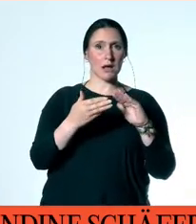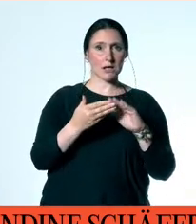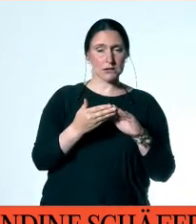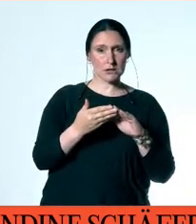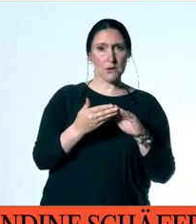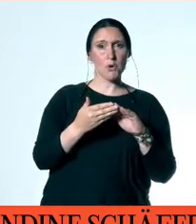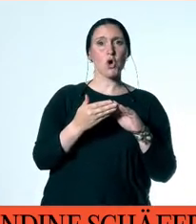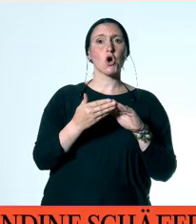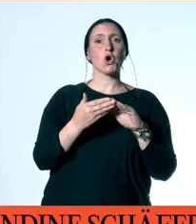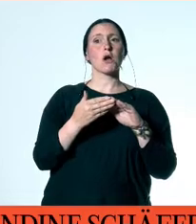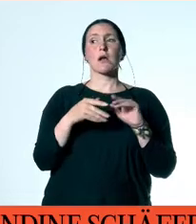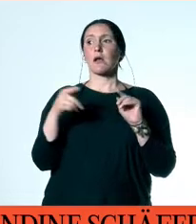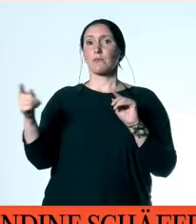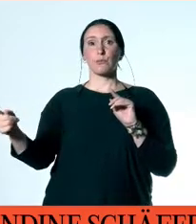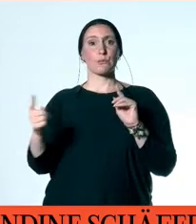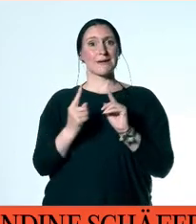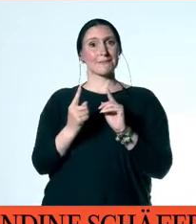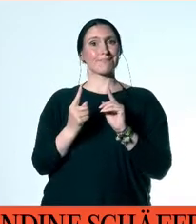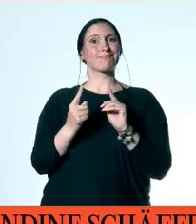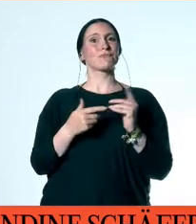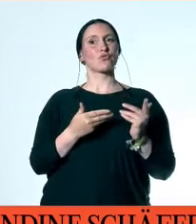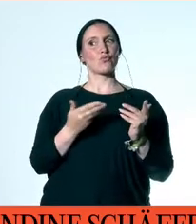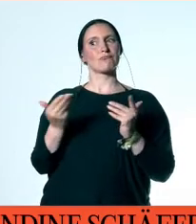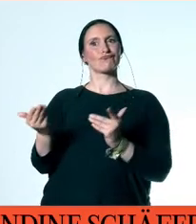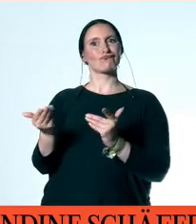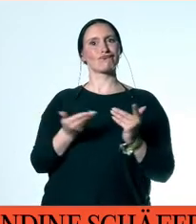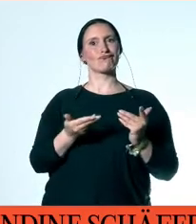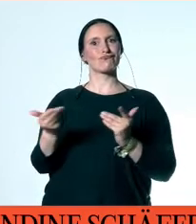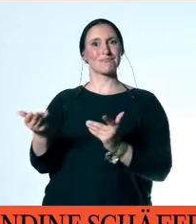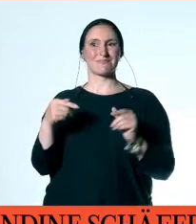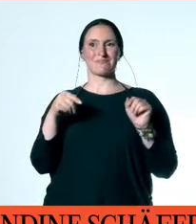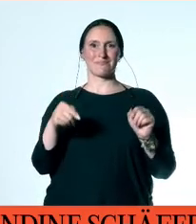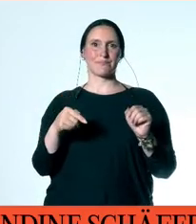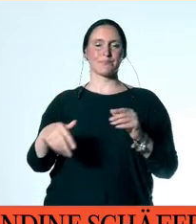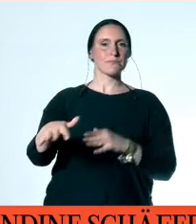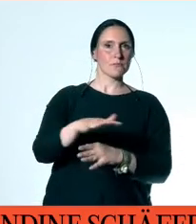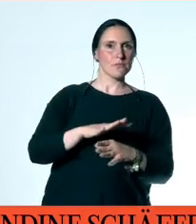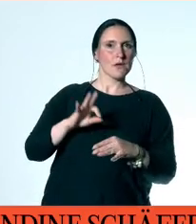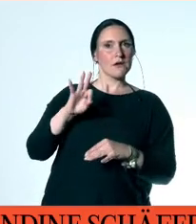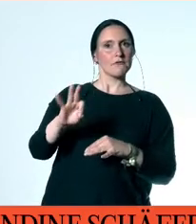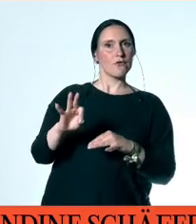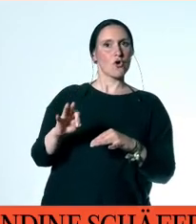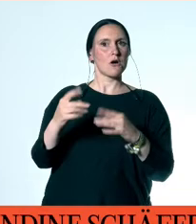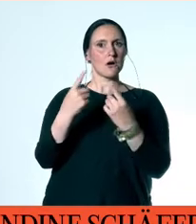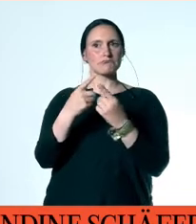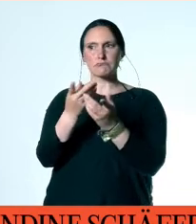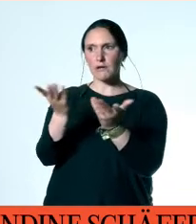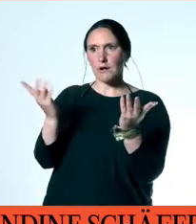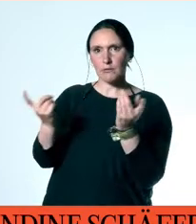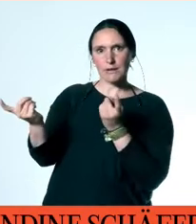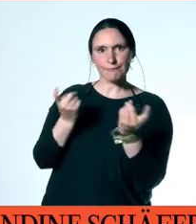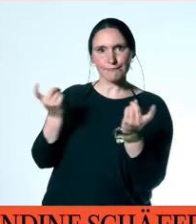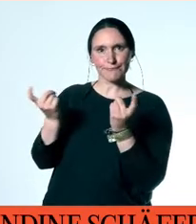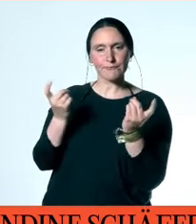Ich sage das, weil Marea uns einlud, bei Lumbung dabei zu sein und wir haben